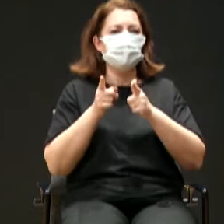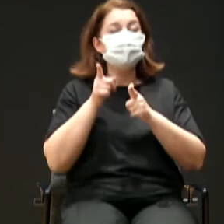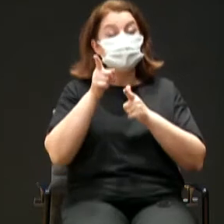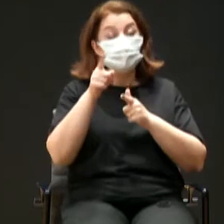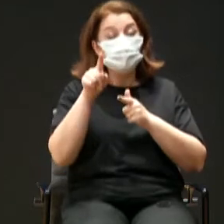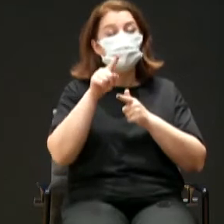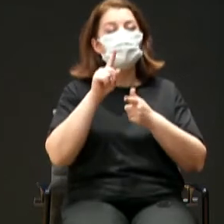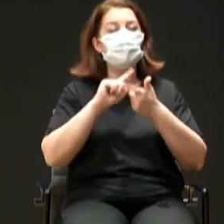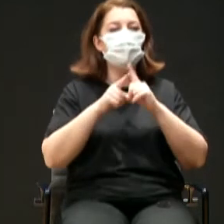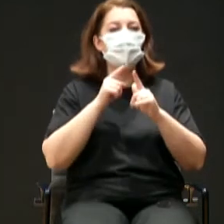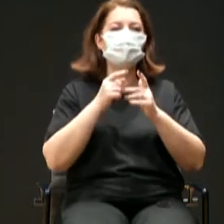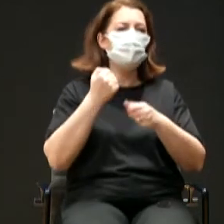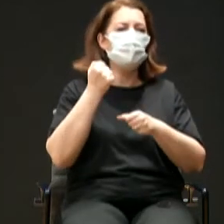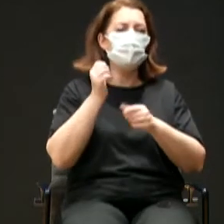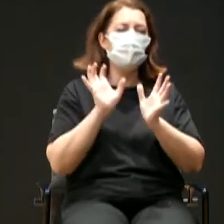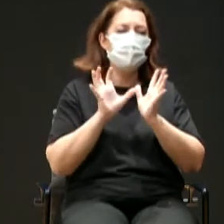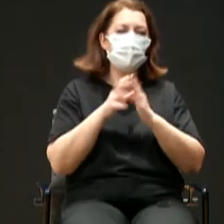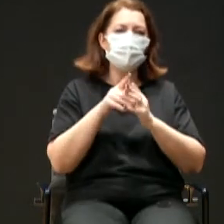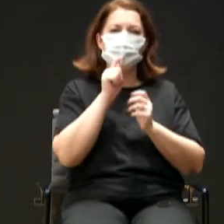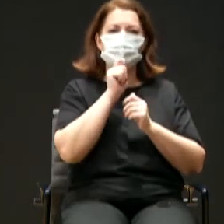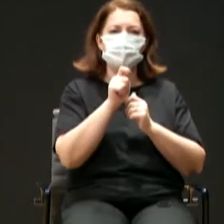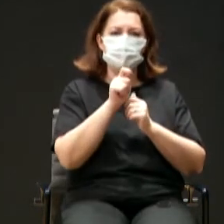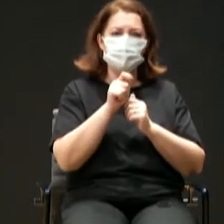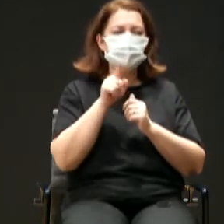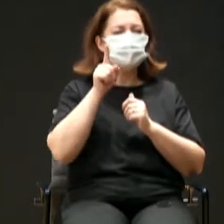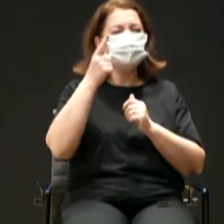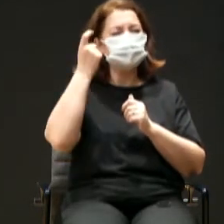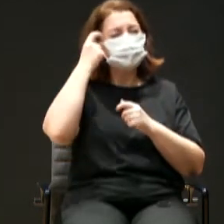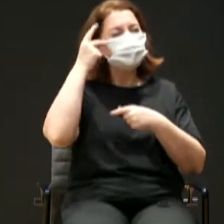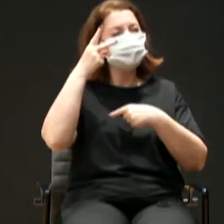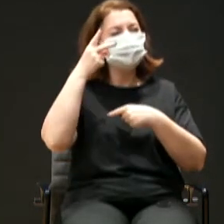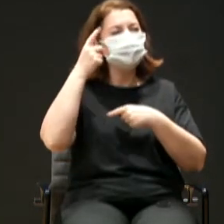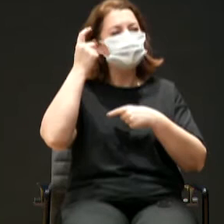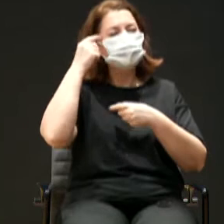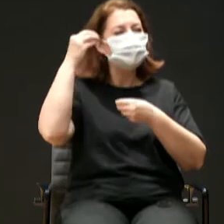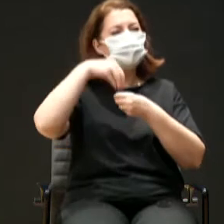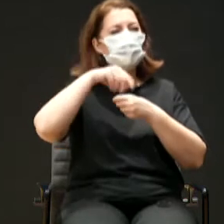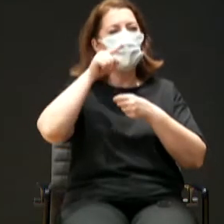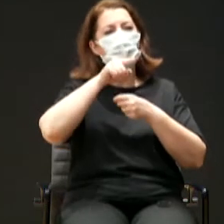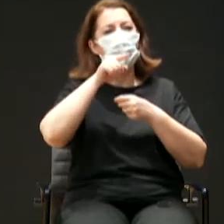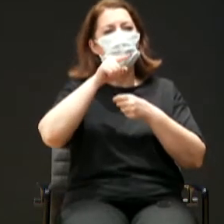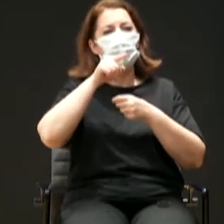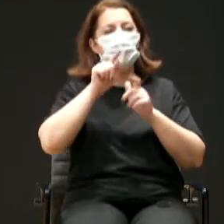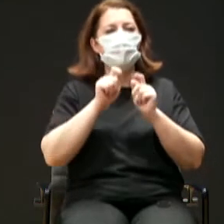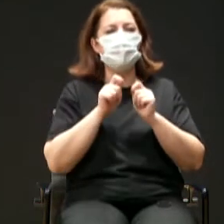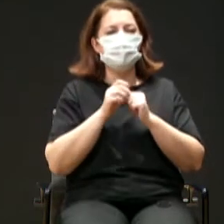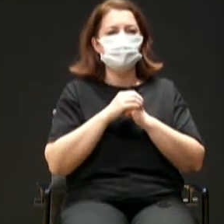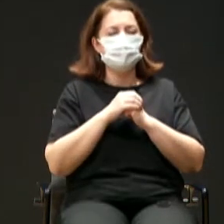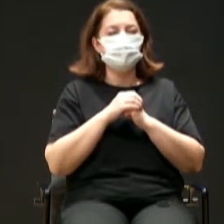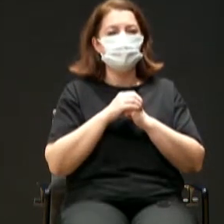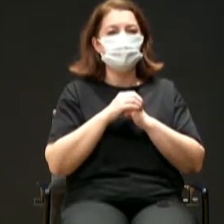partinin grup sözcüsünüz. O siz oradaki zihniyeti orada yansıtıyorsunuz. Ben bunu kişisel anlamda bakmıyorum.